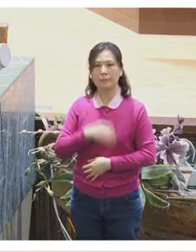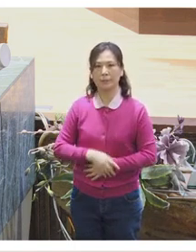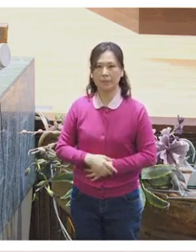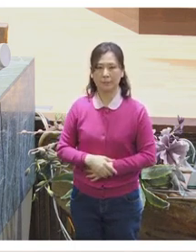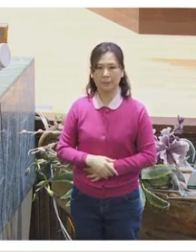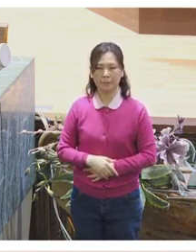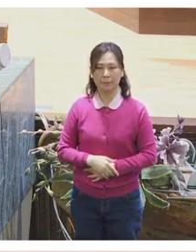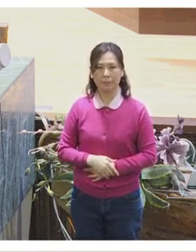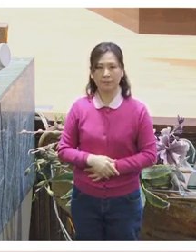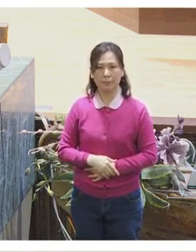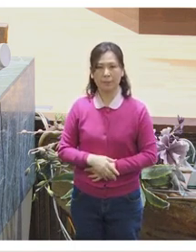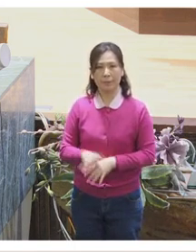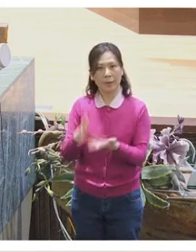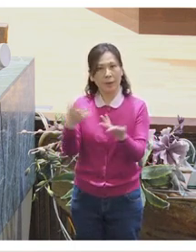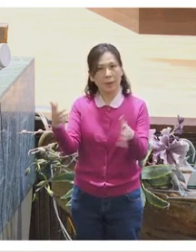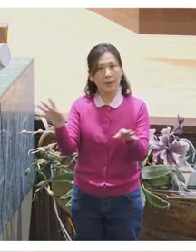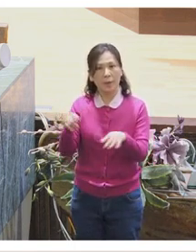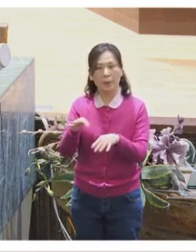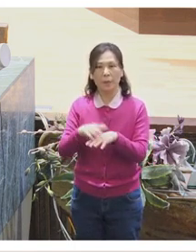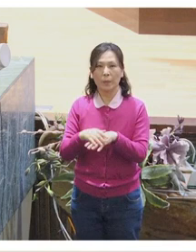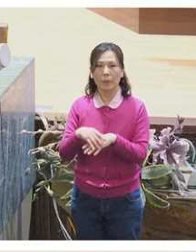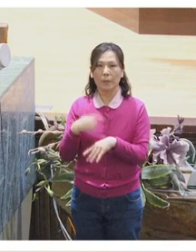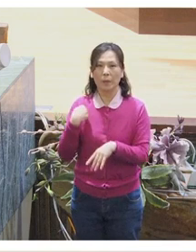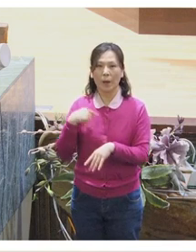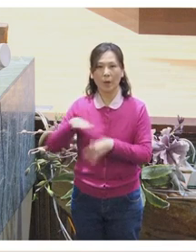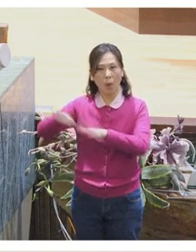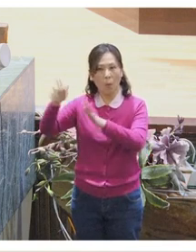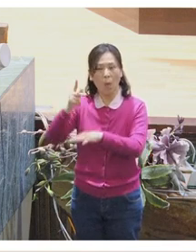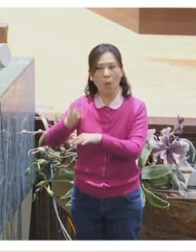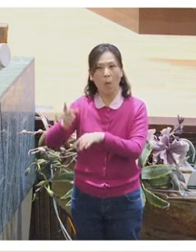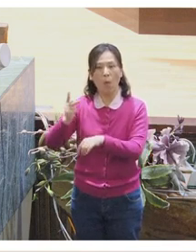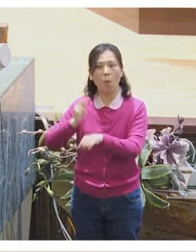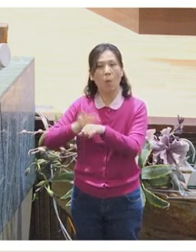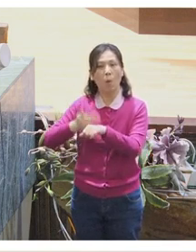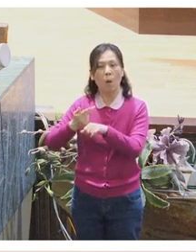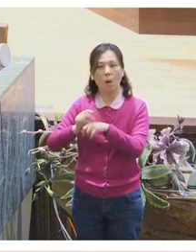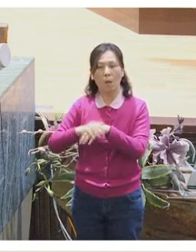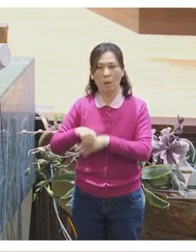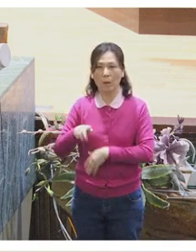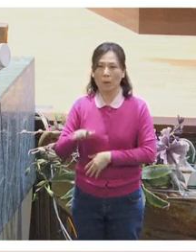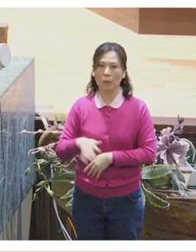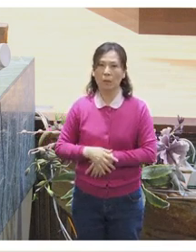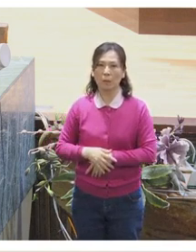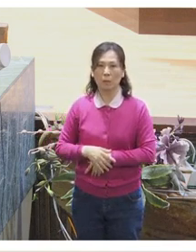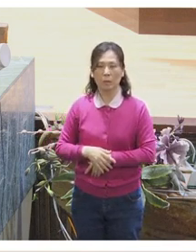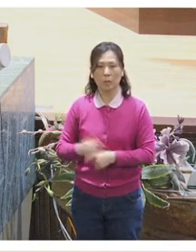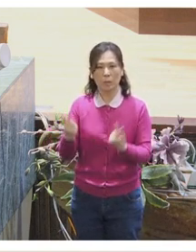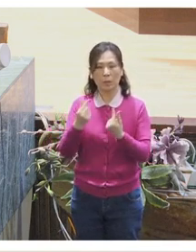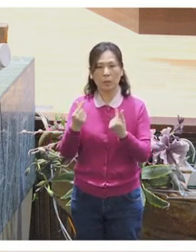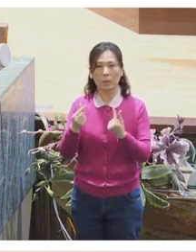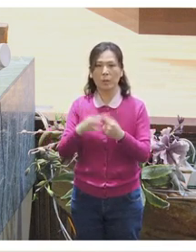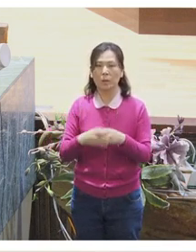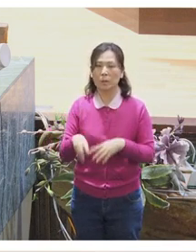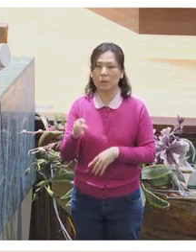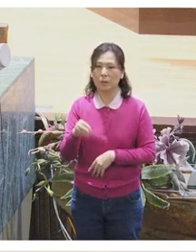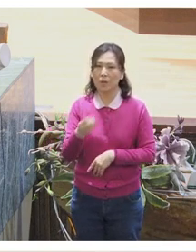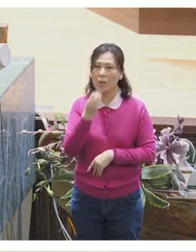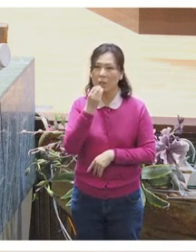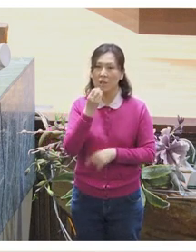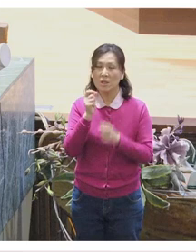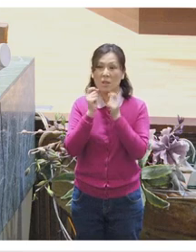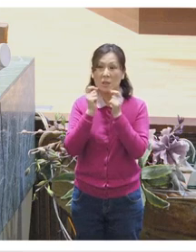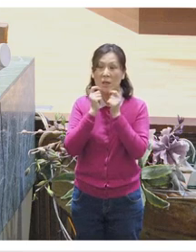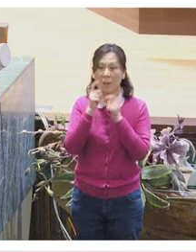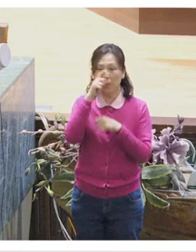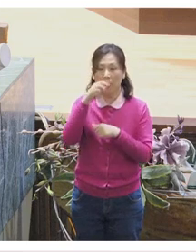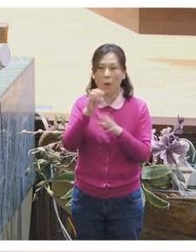我们有很多的事业废弃物，现在的价位其实拉得蛮高的哈。像那个食品污泥现在